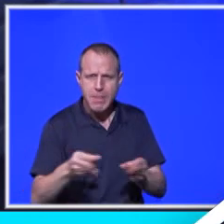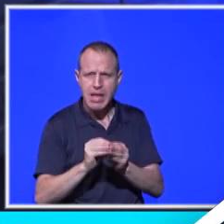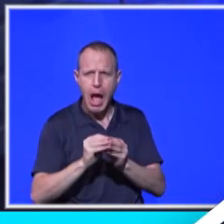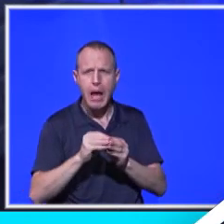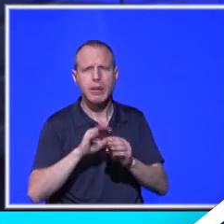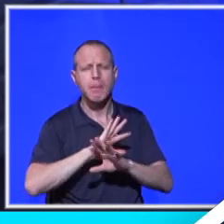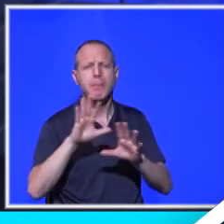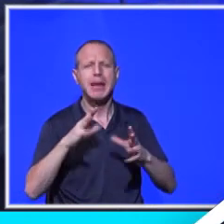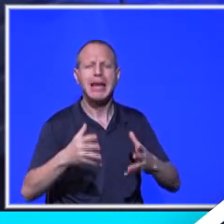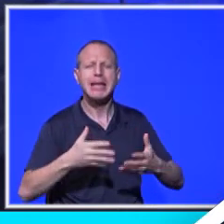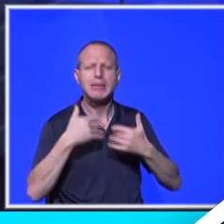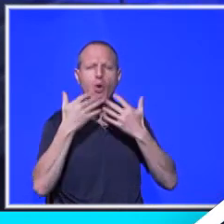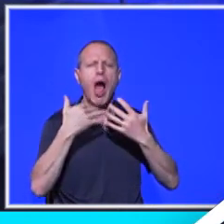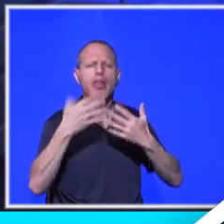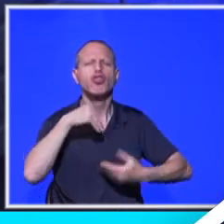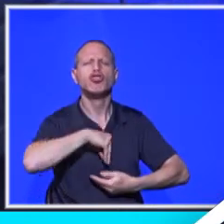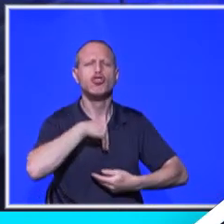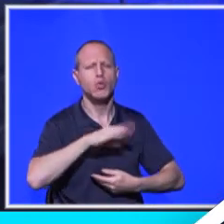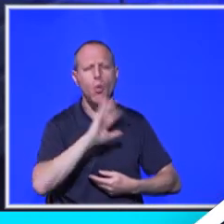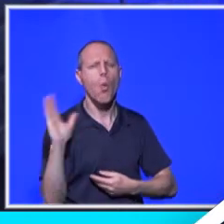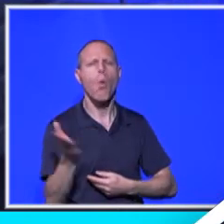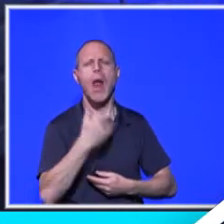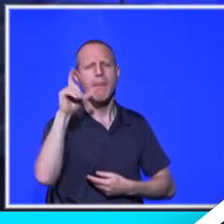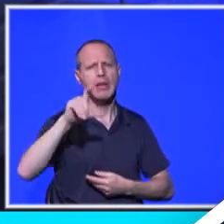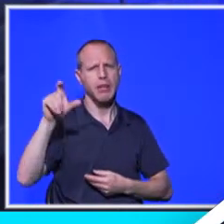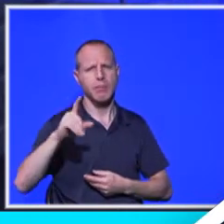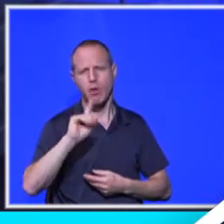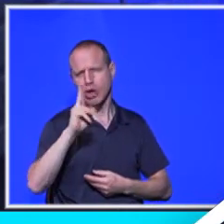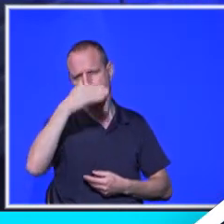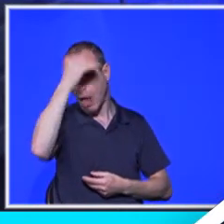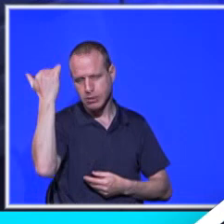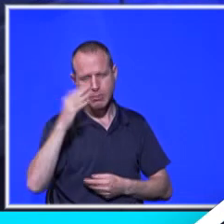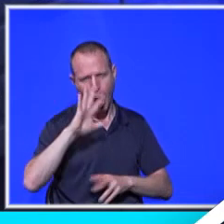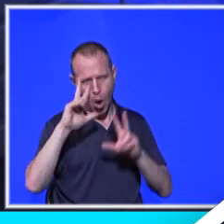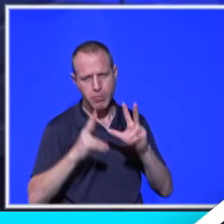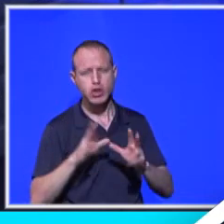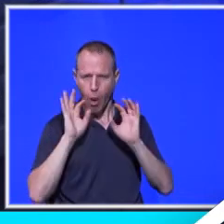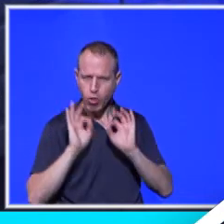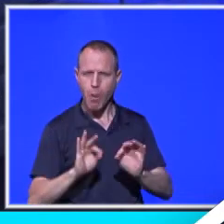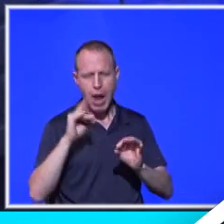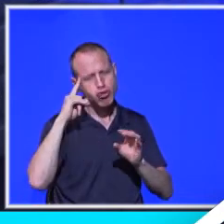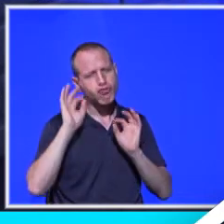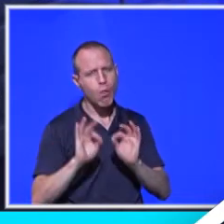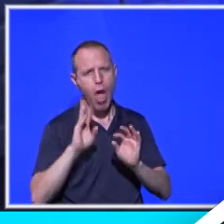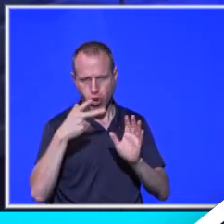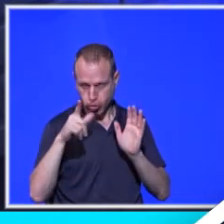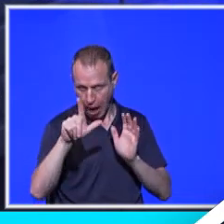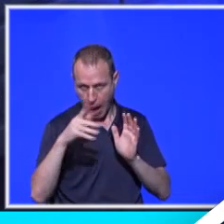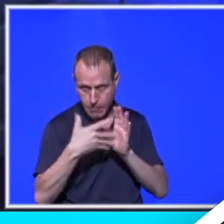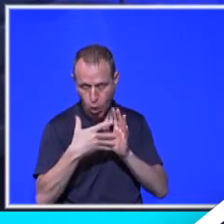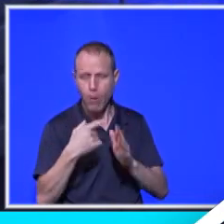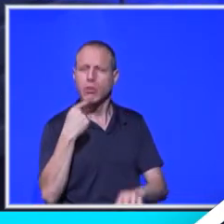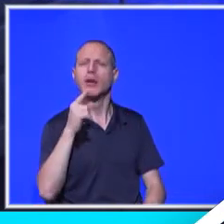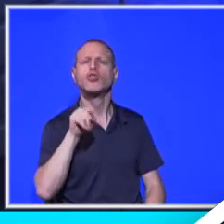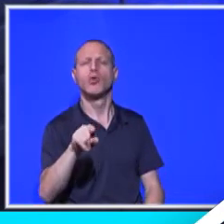אבל בלי שום פולחן אישיות, בואי, כולם בני אדם, לא צריך להפריז באף זה, כן? הכל בצורה נורמלית ושפויה. יש לך ביקורת, תביע